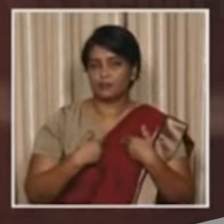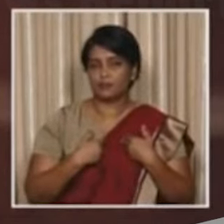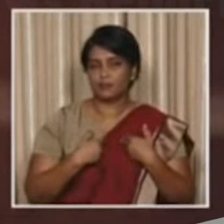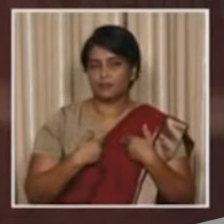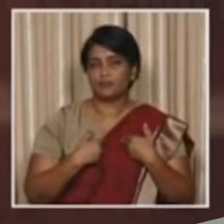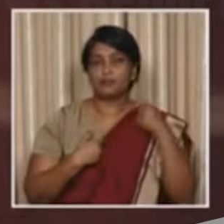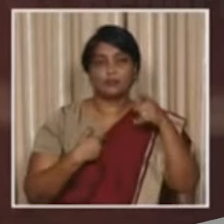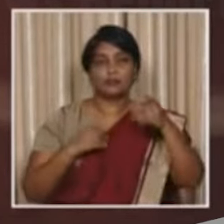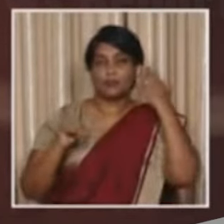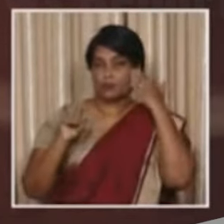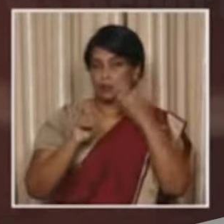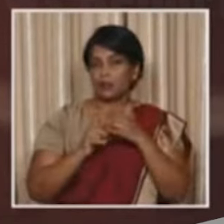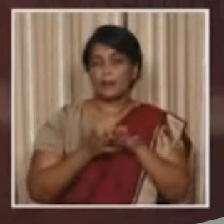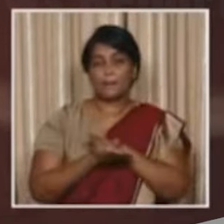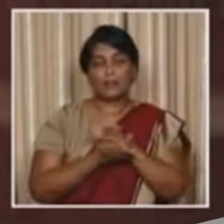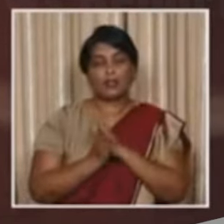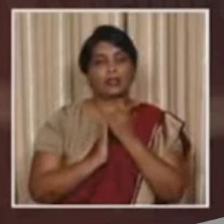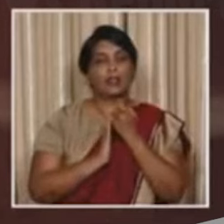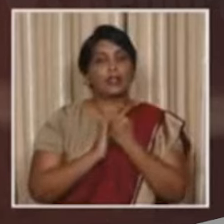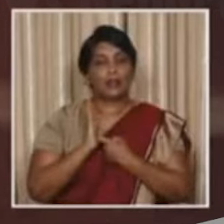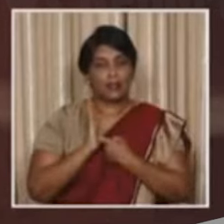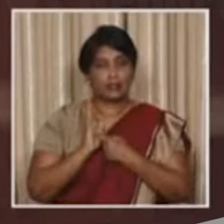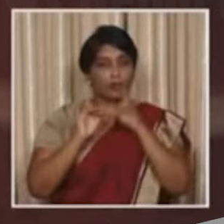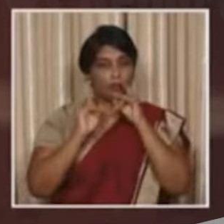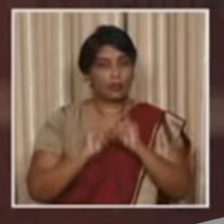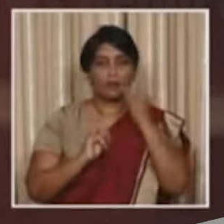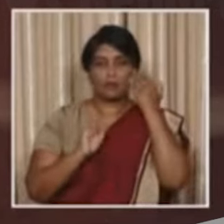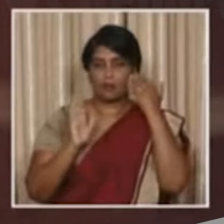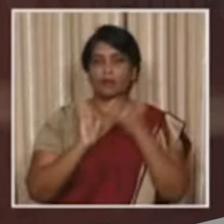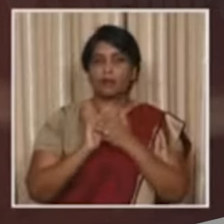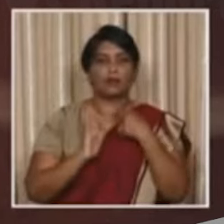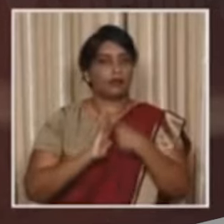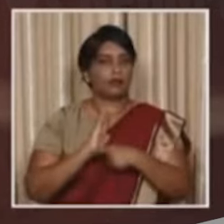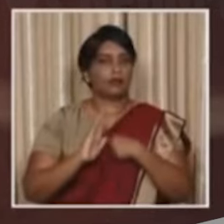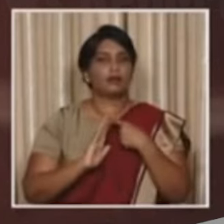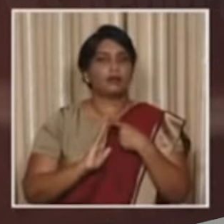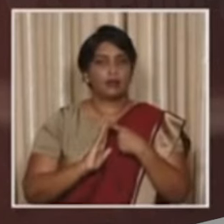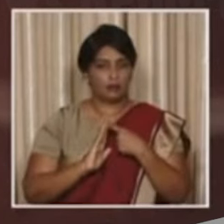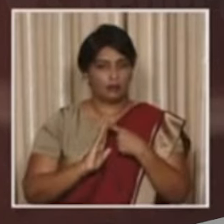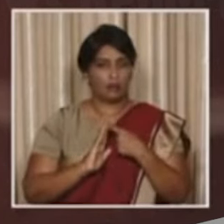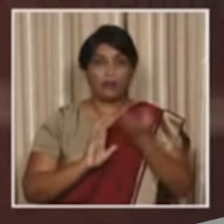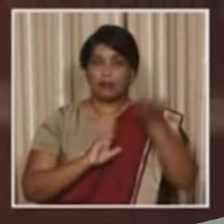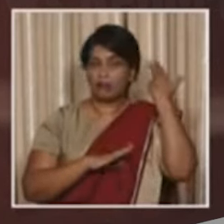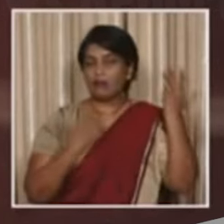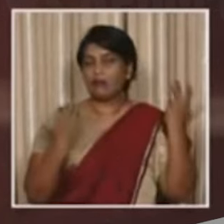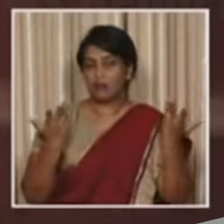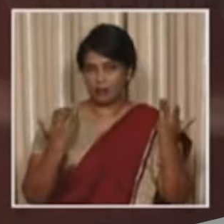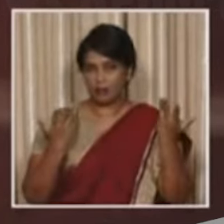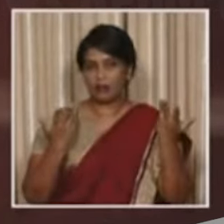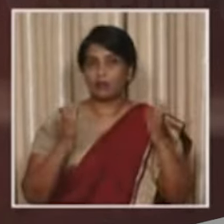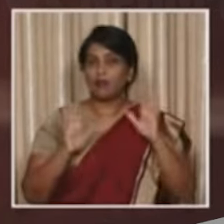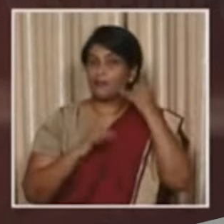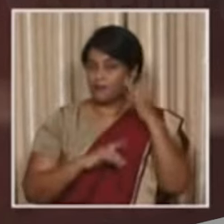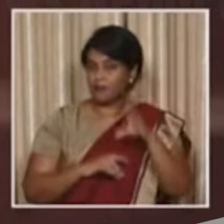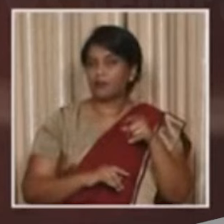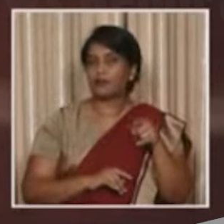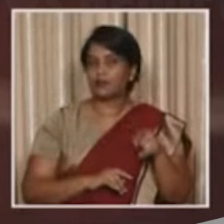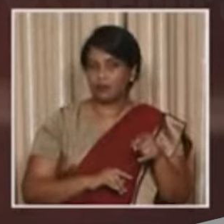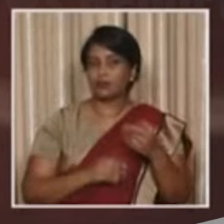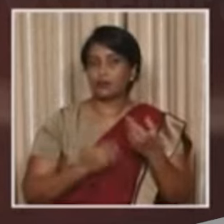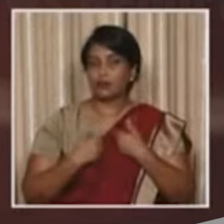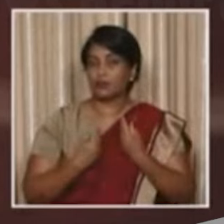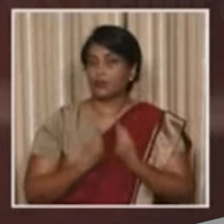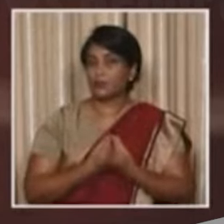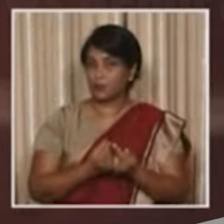me sadaha pahedili niti pratipadana meveni dushana sambandha ape rate tibune ne ඒක නිසා තමයි අපි